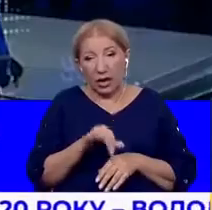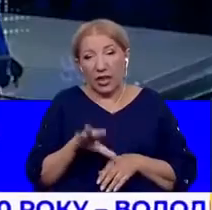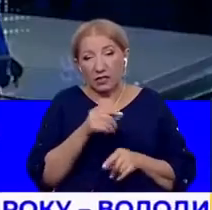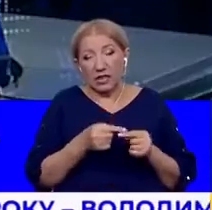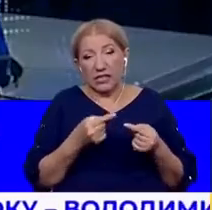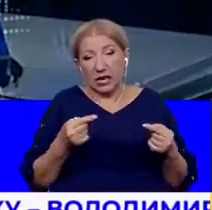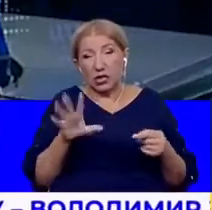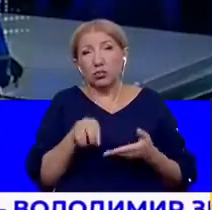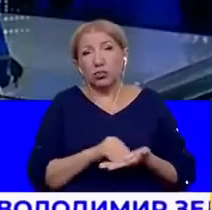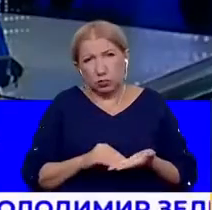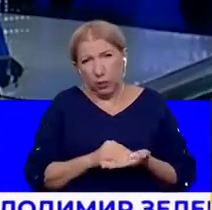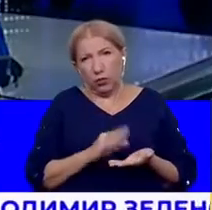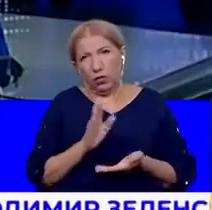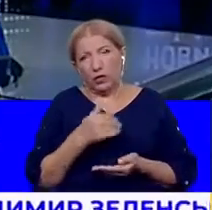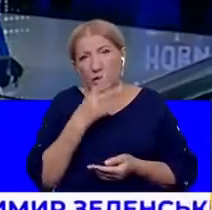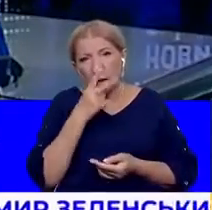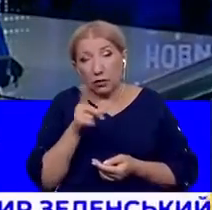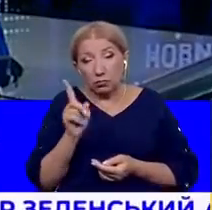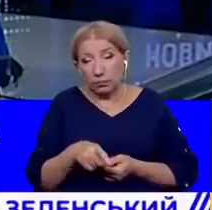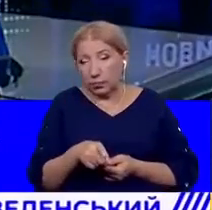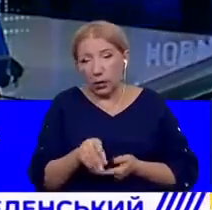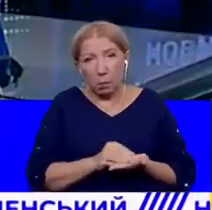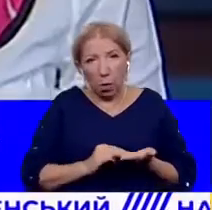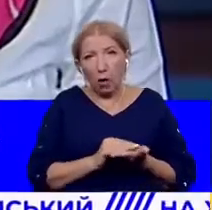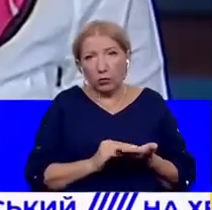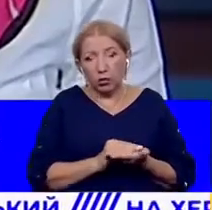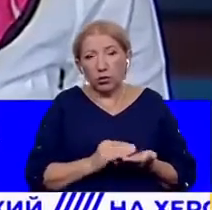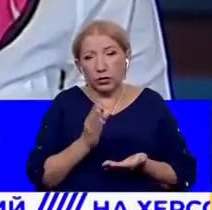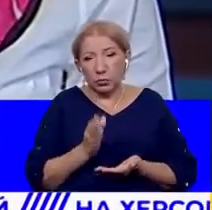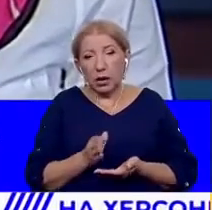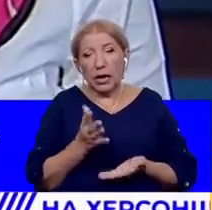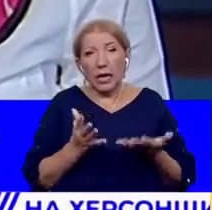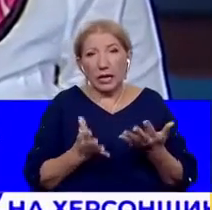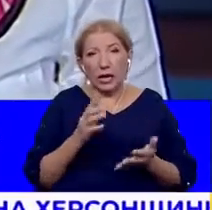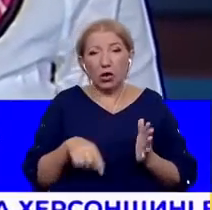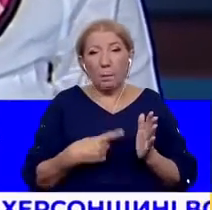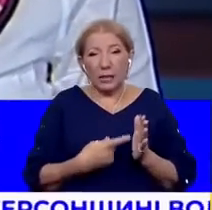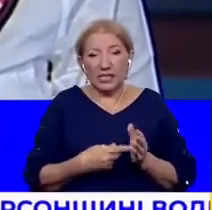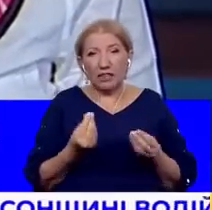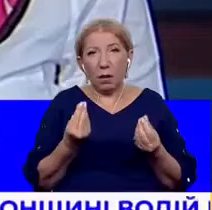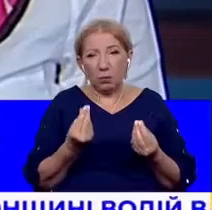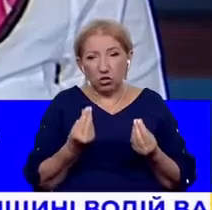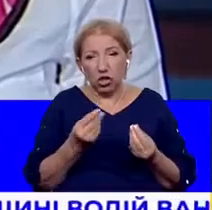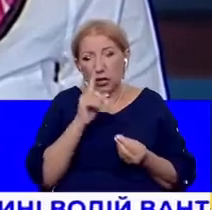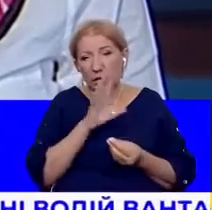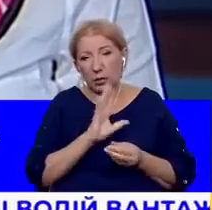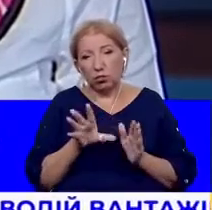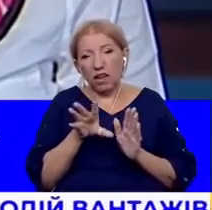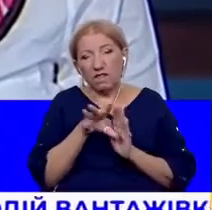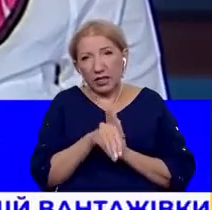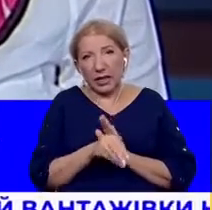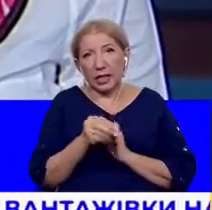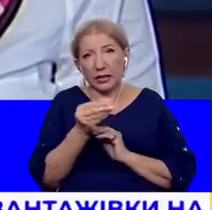ці речі будуть повторюватися, я наголошую, вони будуть 100% повторюватися, якщо місцеві бюджети не будуть